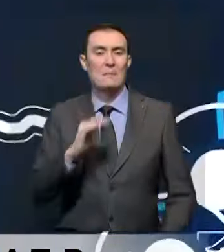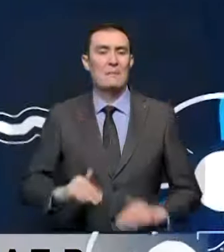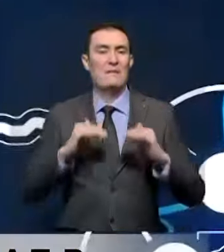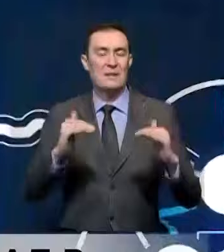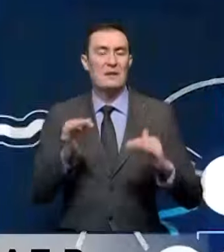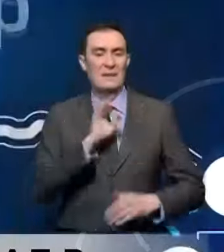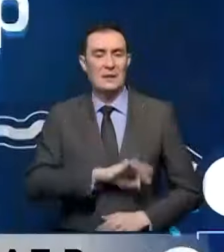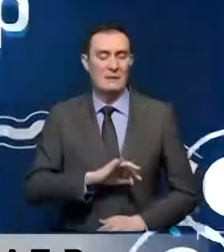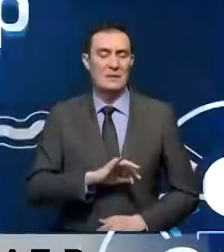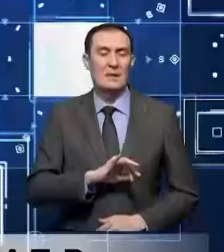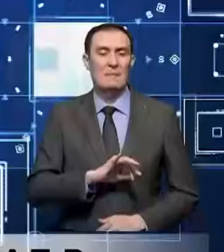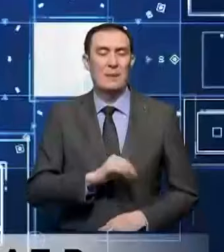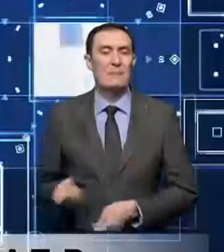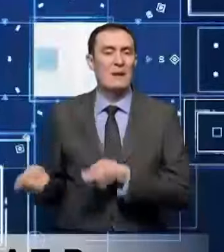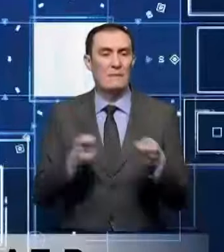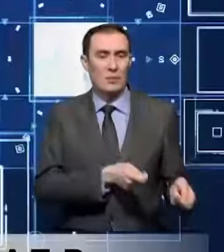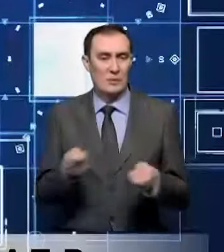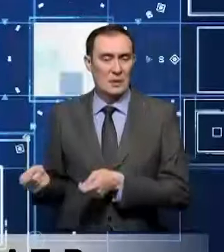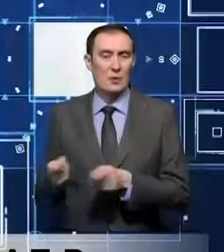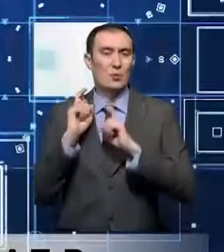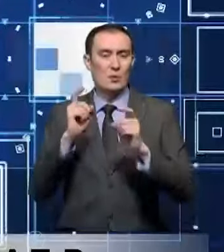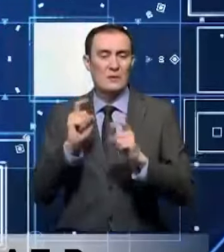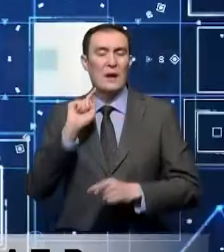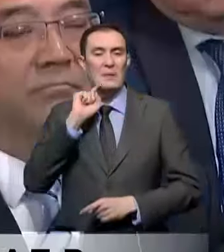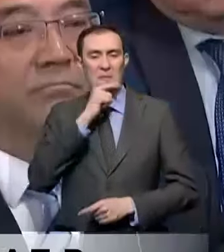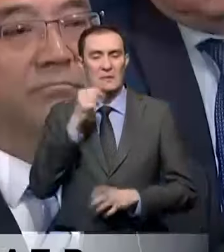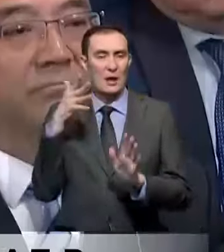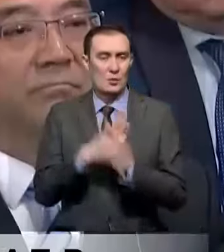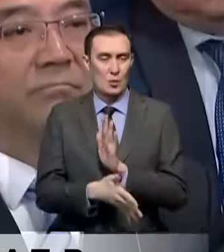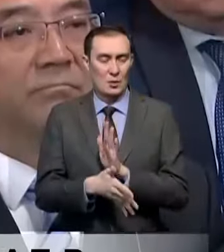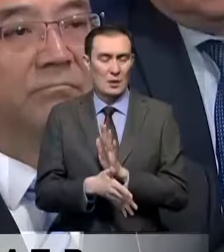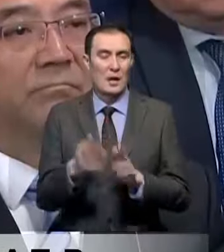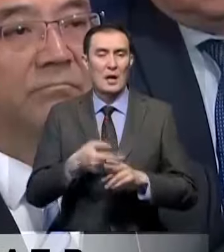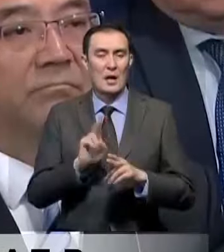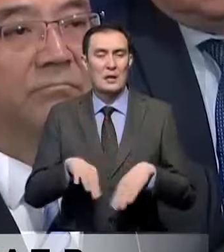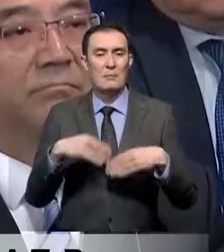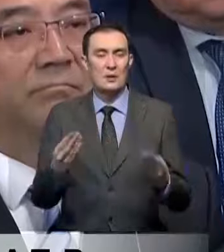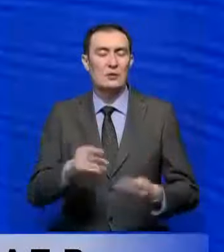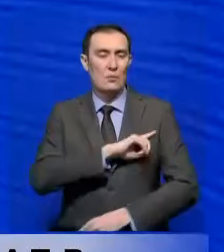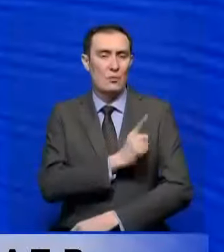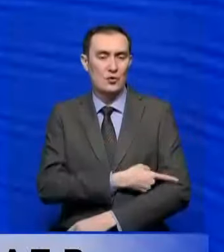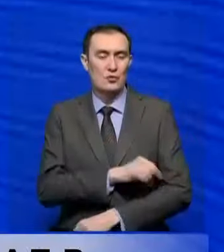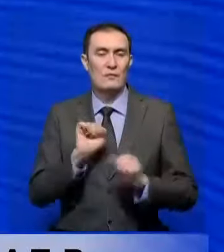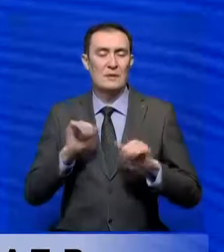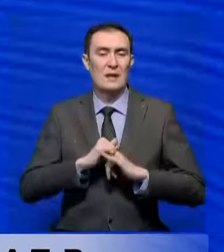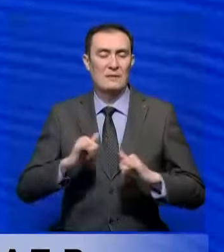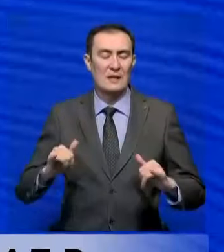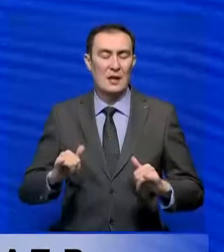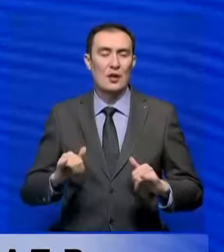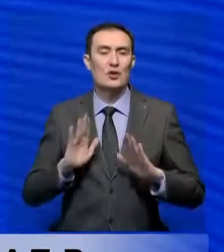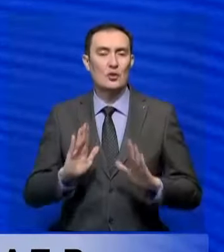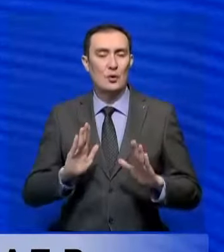повысить эффективность перевозок и оптимизировать расходы. Это придаст мощный импульс развитию не